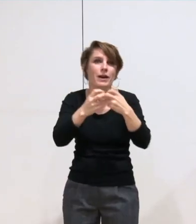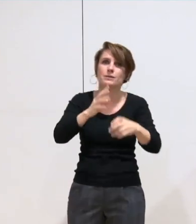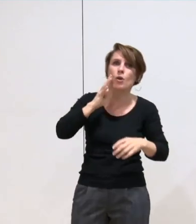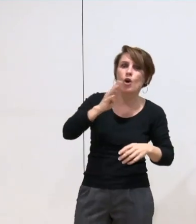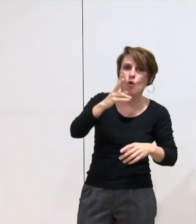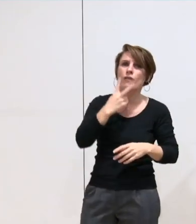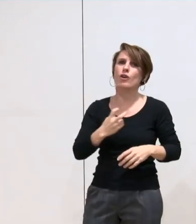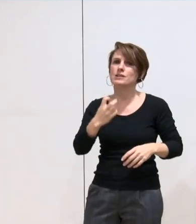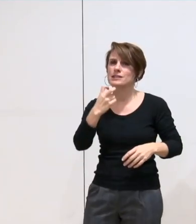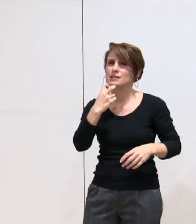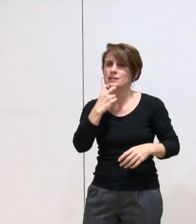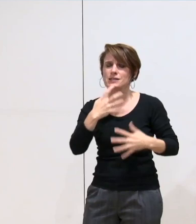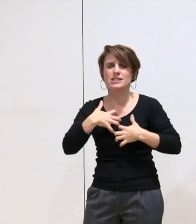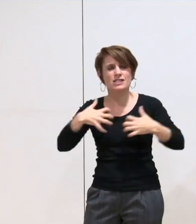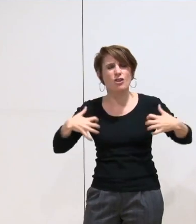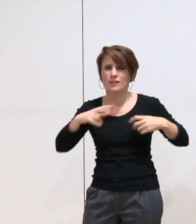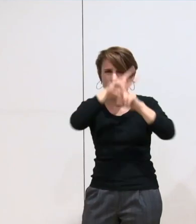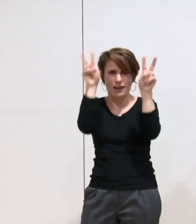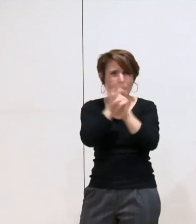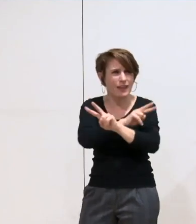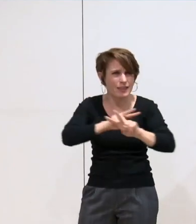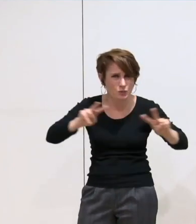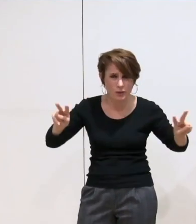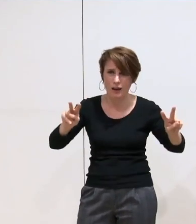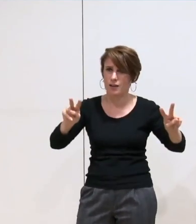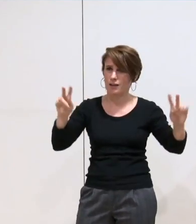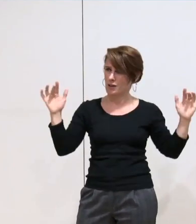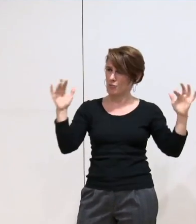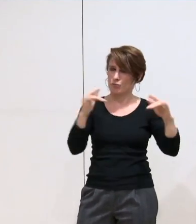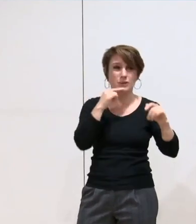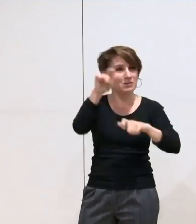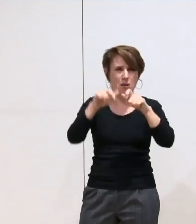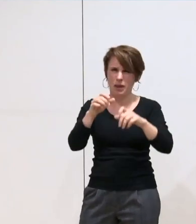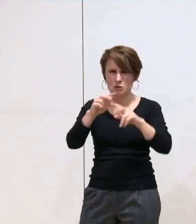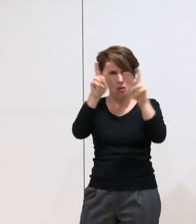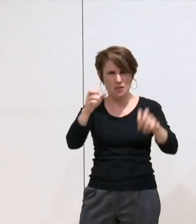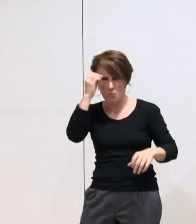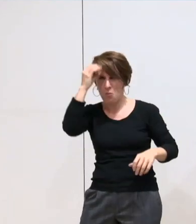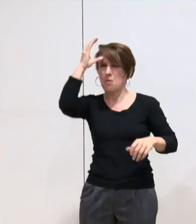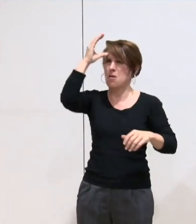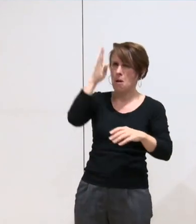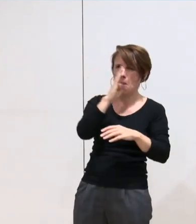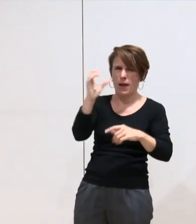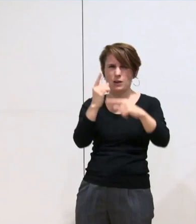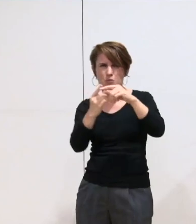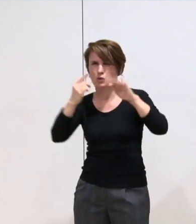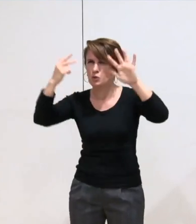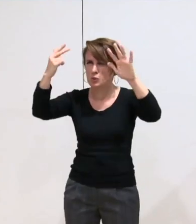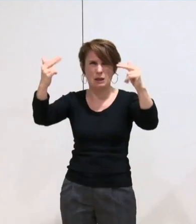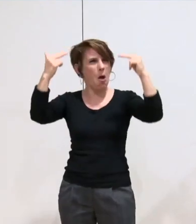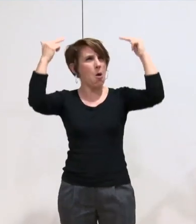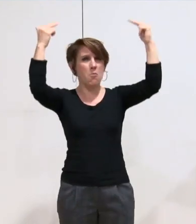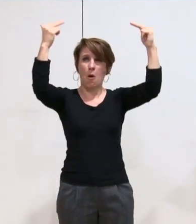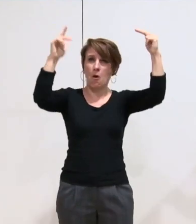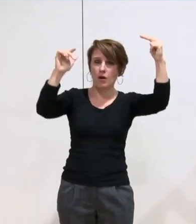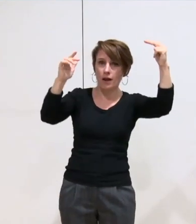avez des bacs plus 8 qui viennent à Grenoble, mais c'est aussi grâce à ces événements que vous avez des personnes qui sont moins qualifiées,